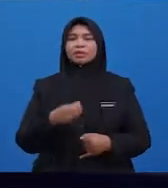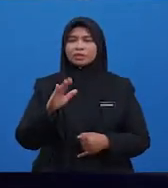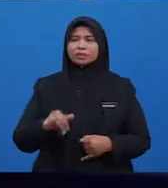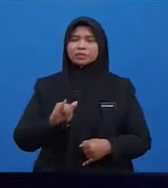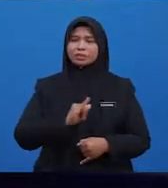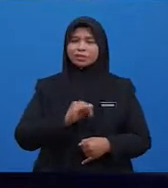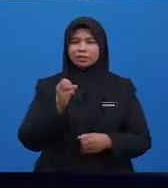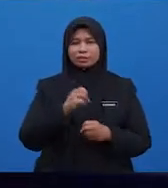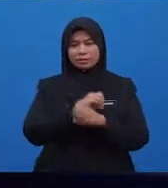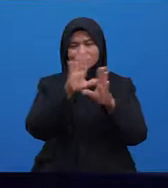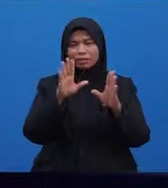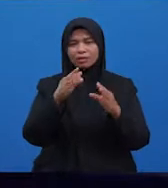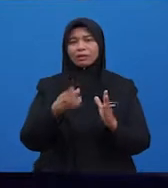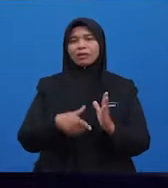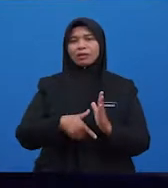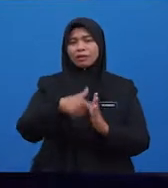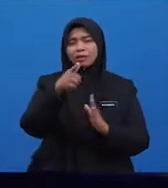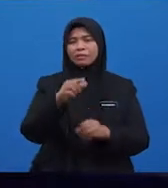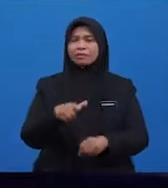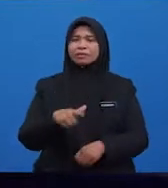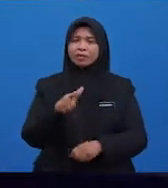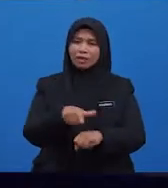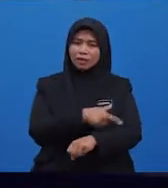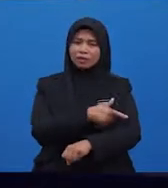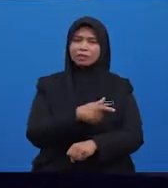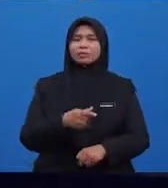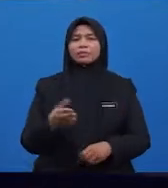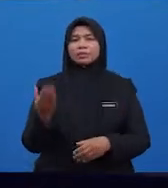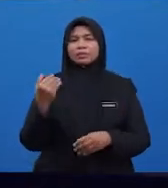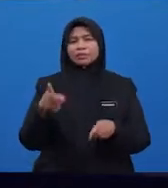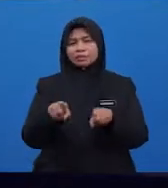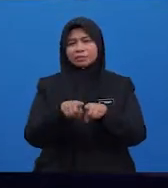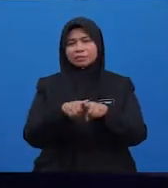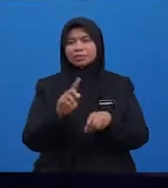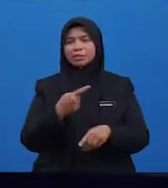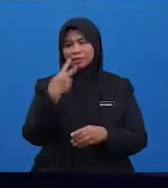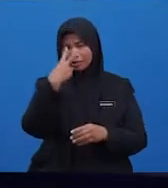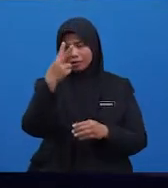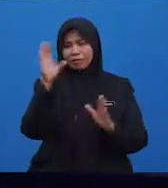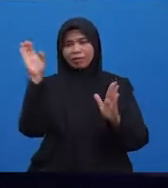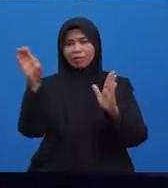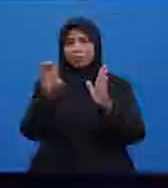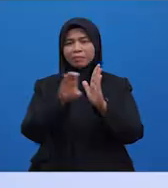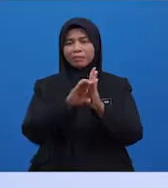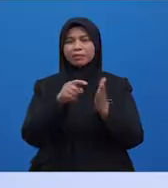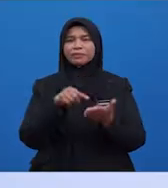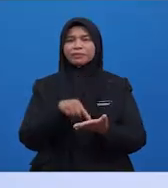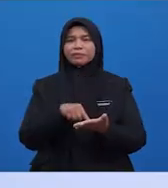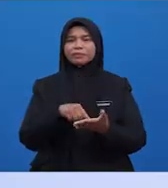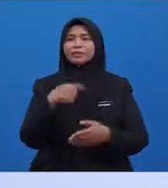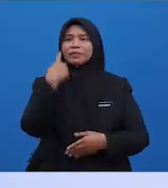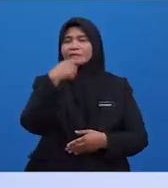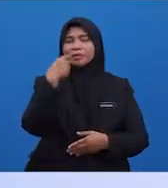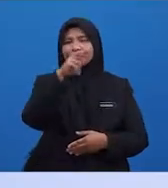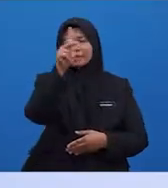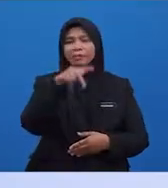Sebelum saya terangkan dengan lebih lanjut, mari sama-sama kita lihat gambar-gambar ini.